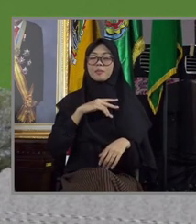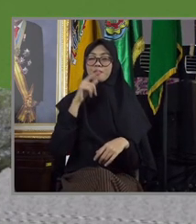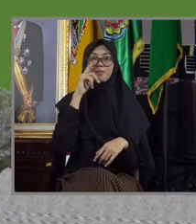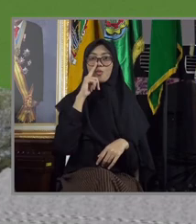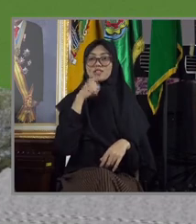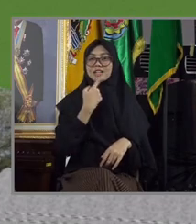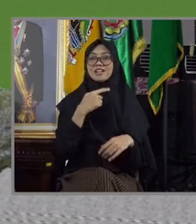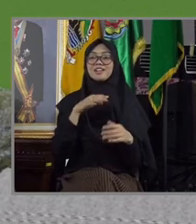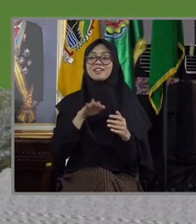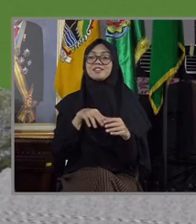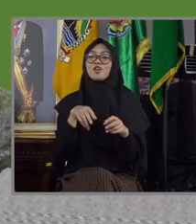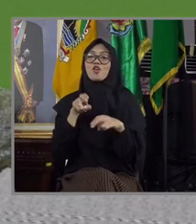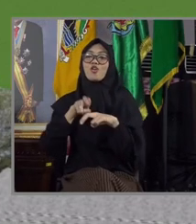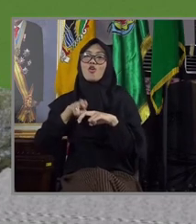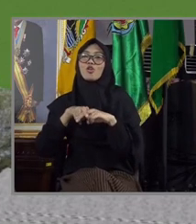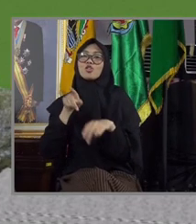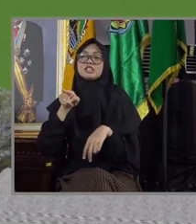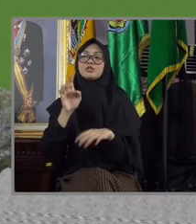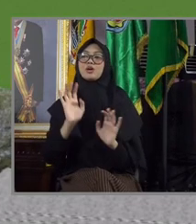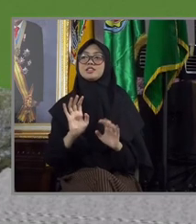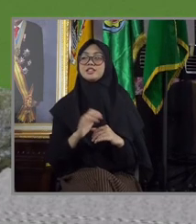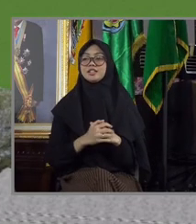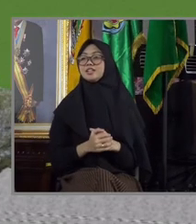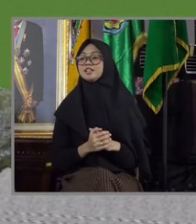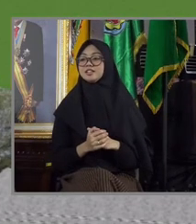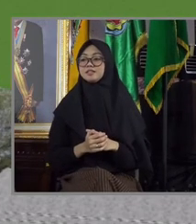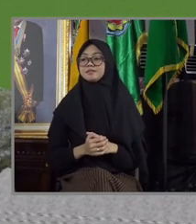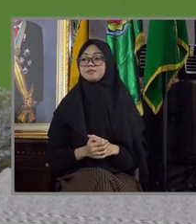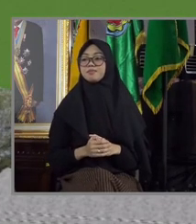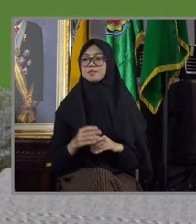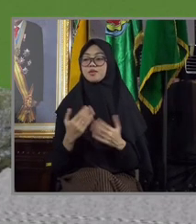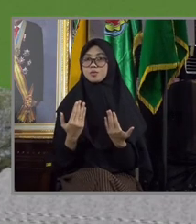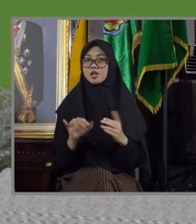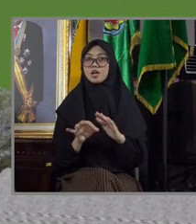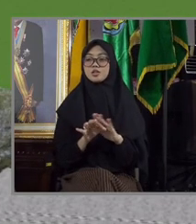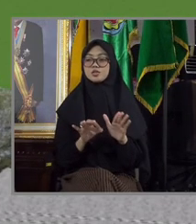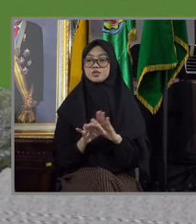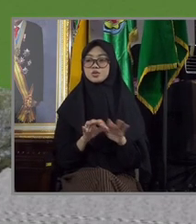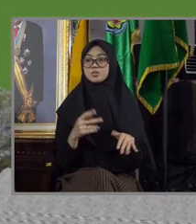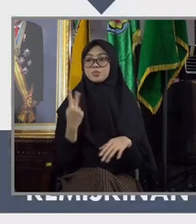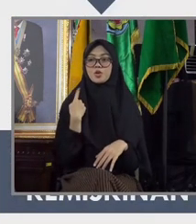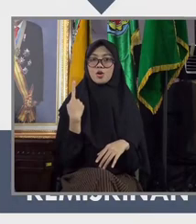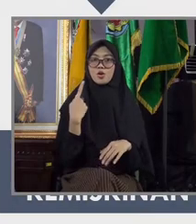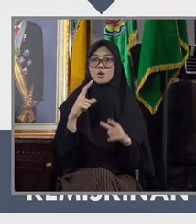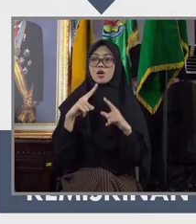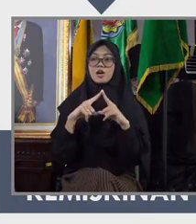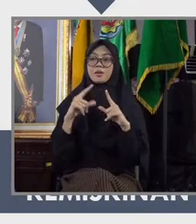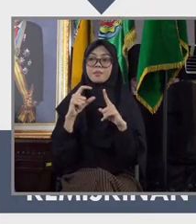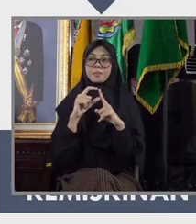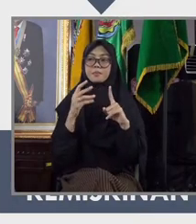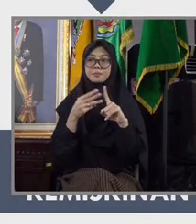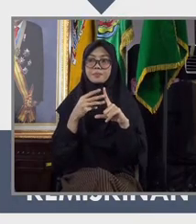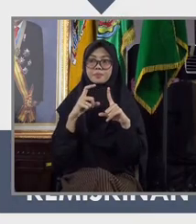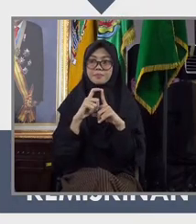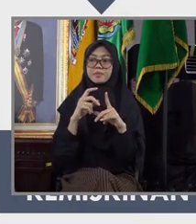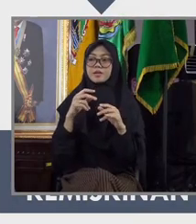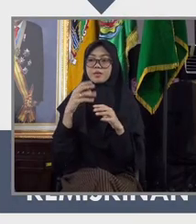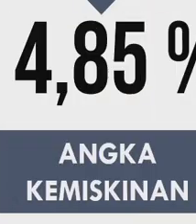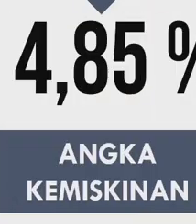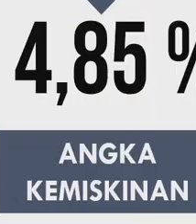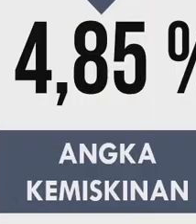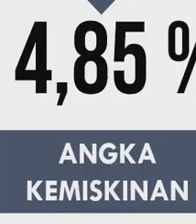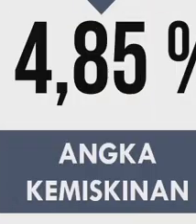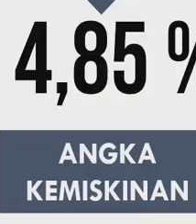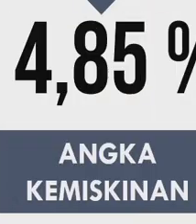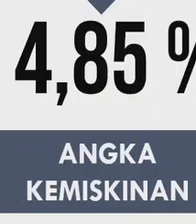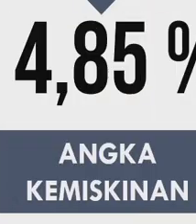Tiga hal itu saja Pak Gub, kami mohon bisa dibantu, syukur-syukur dari APBD Provinsi, sekaligus sebelum saya tutup,